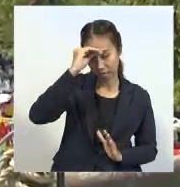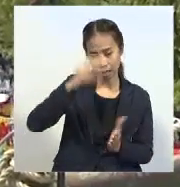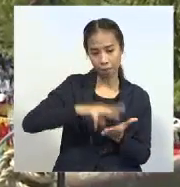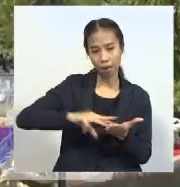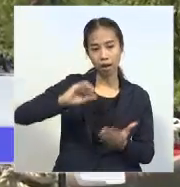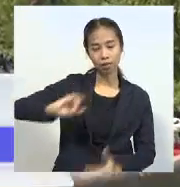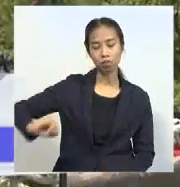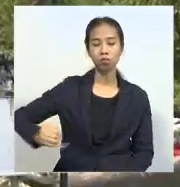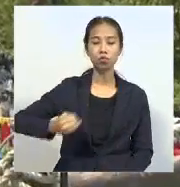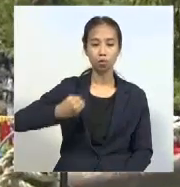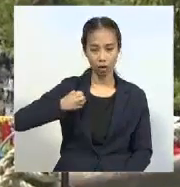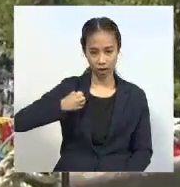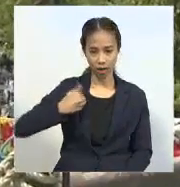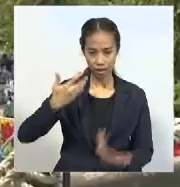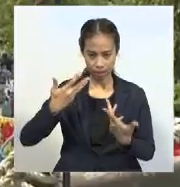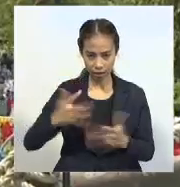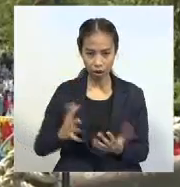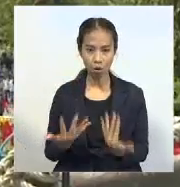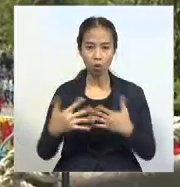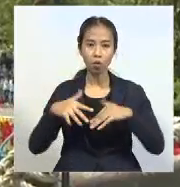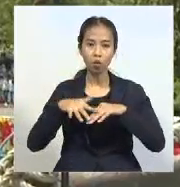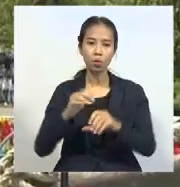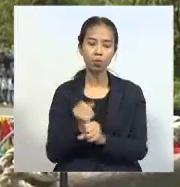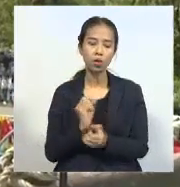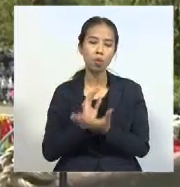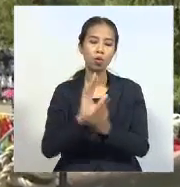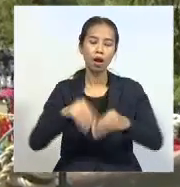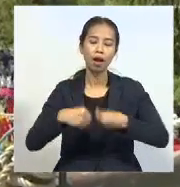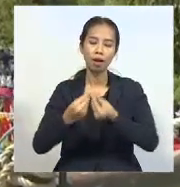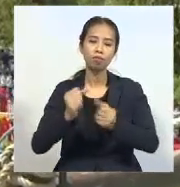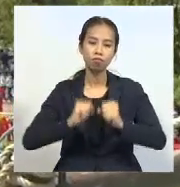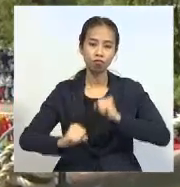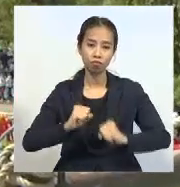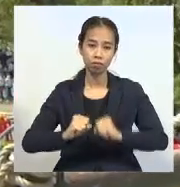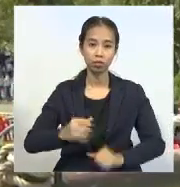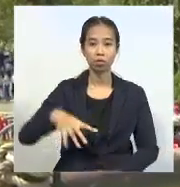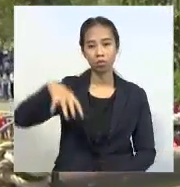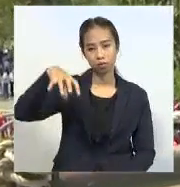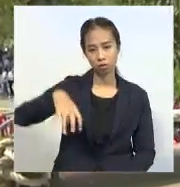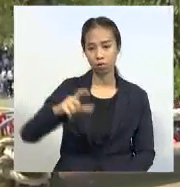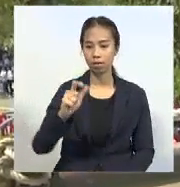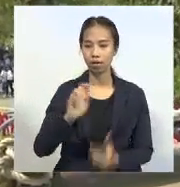วิทยาลัยรวมถึงร่วมประกอบพิธีมิสซาให้กับคณะเยาวชนนะคะที่อาสนวิหารอัสสัมชัญ